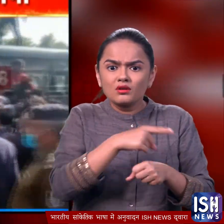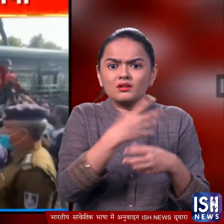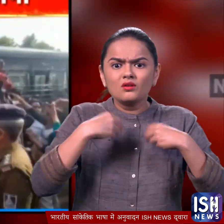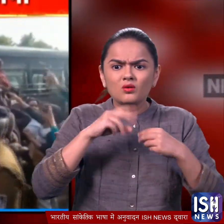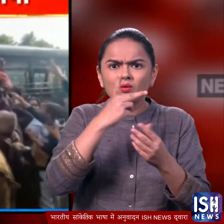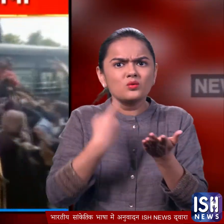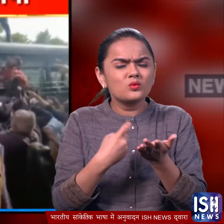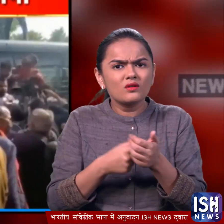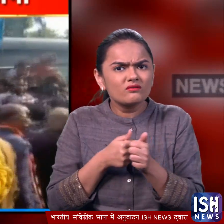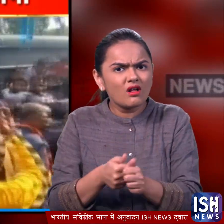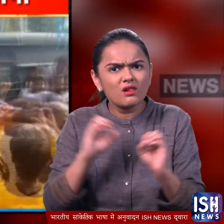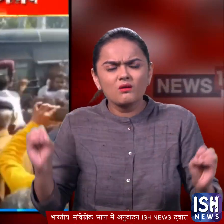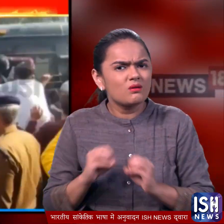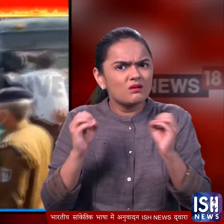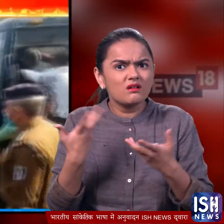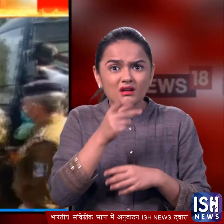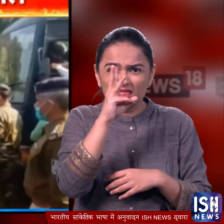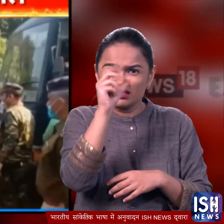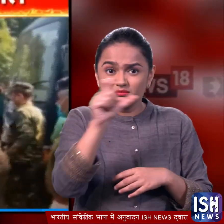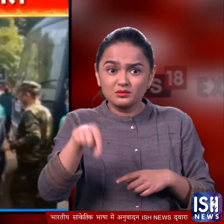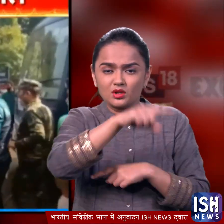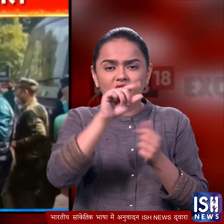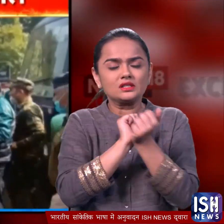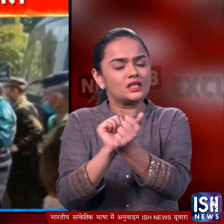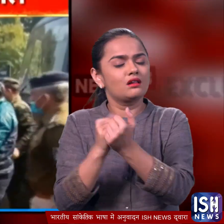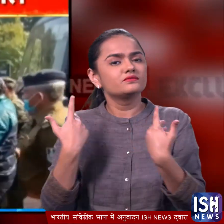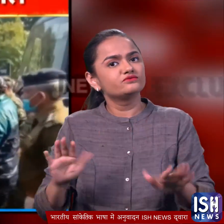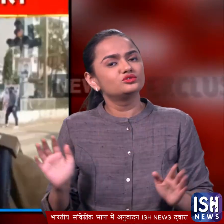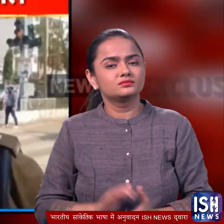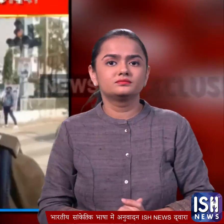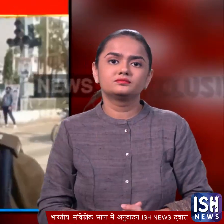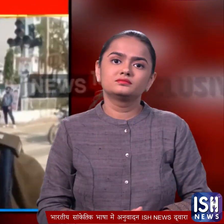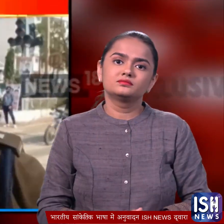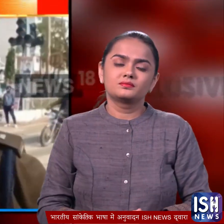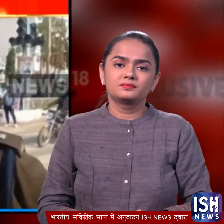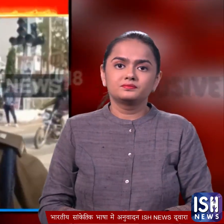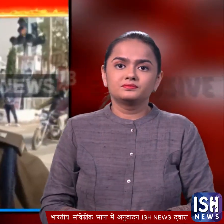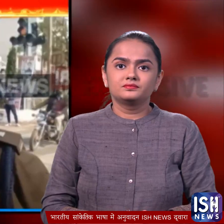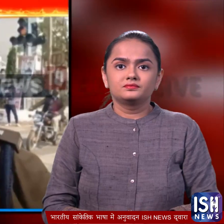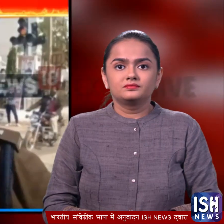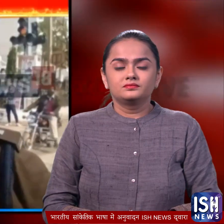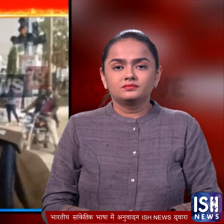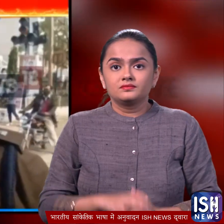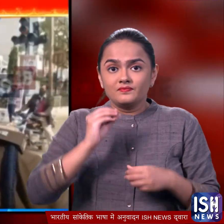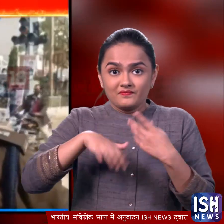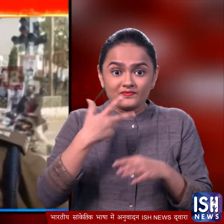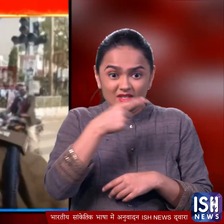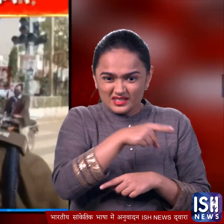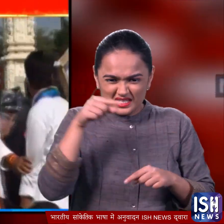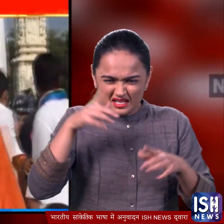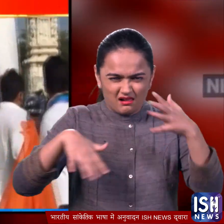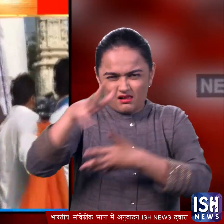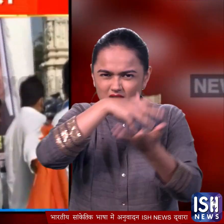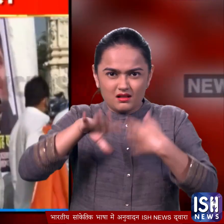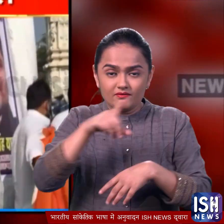कि कोरोना निर्देशों का उल्लंघन करने के आरोप में करीब 30 लोगों को गिरफ्तार किया गया। कोविड प्रोटोकॉल का उल्लंघन करने पर भी इनके खिलाफ केस रजिस्टर किया